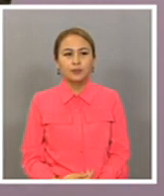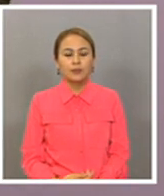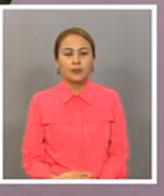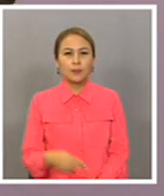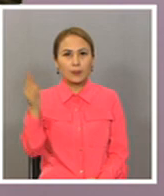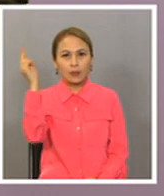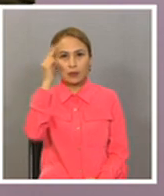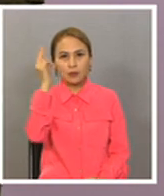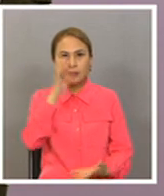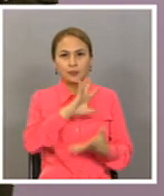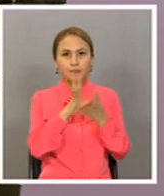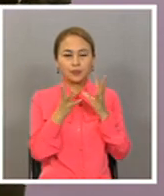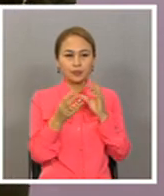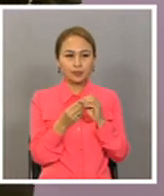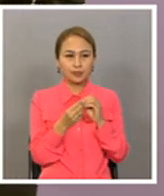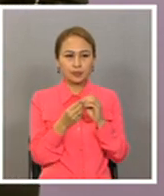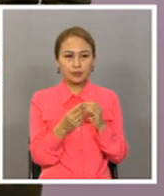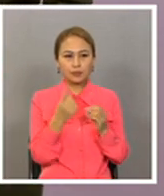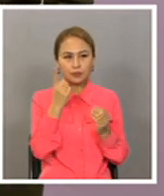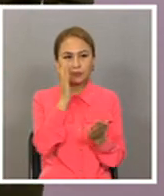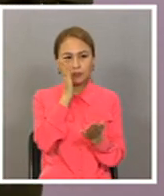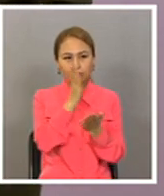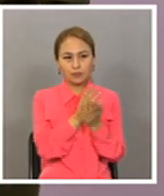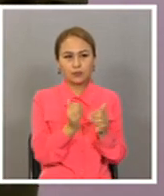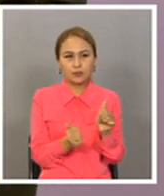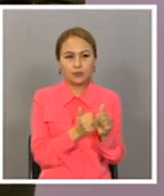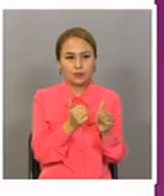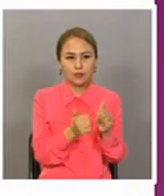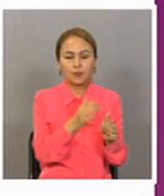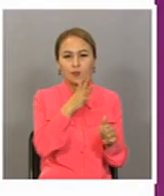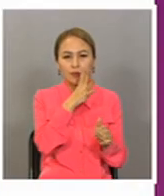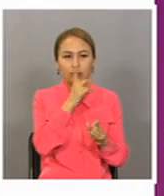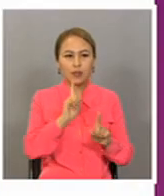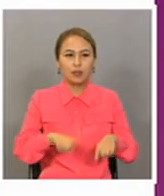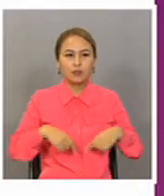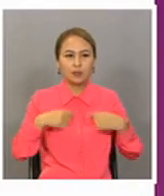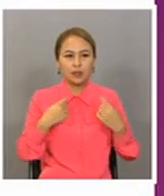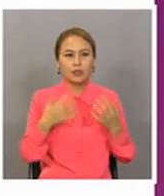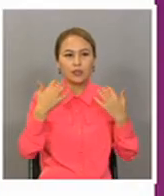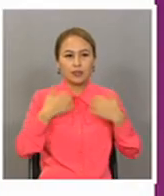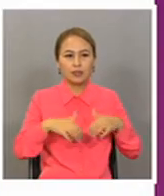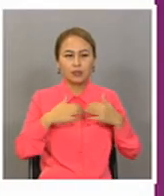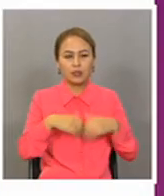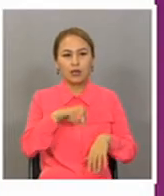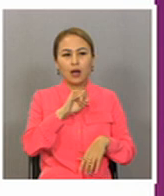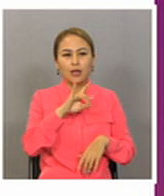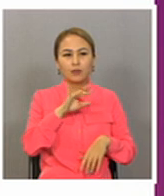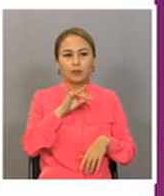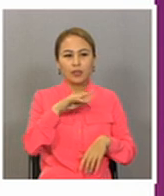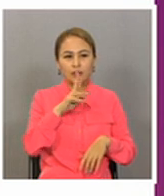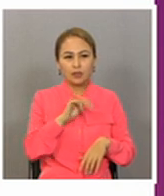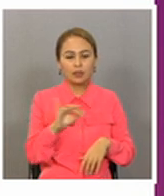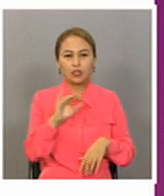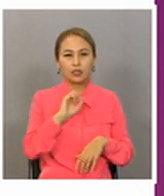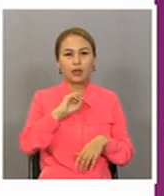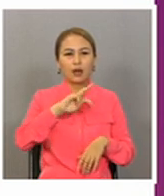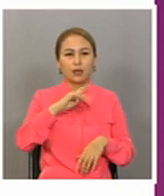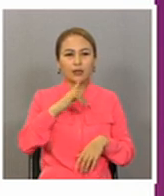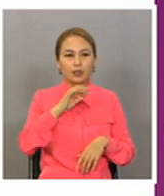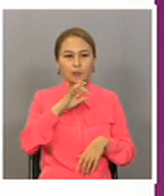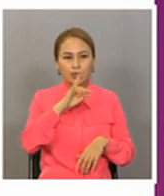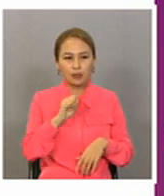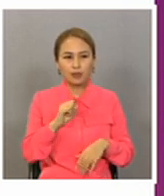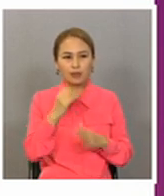Sabağımızda kortındılayımız. Bir bağıtta куб жету қозғалысына берілген есептерді арифметикалық